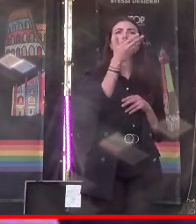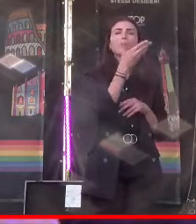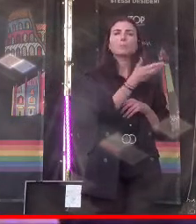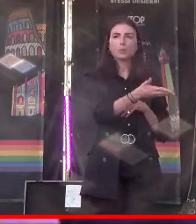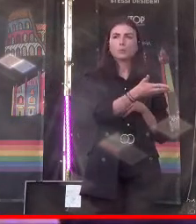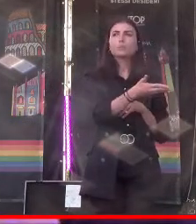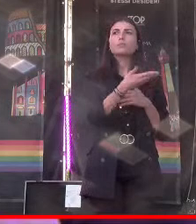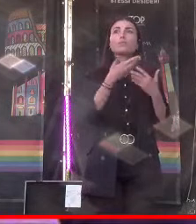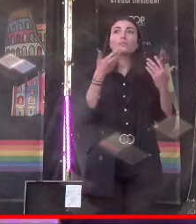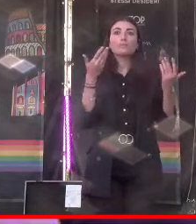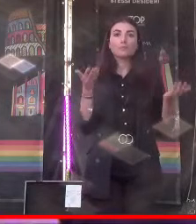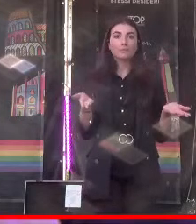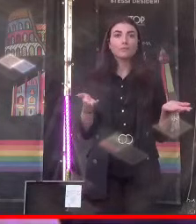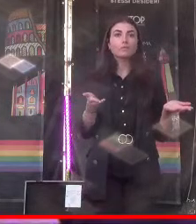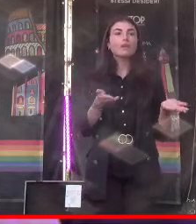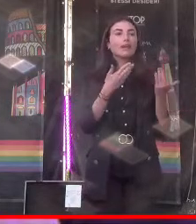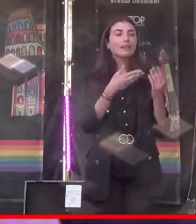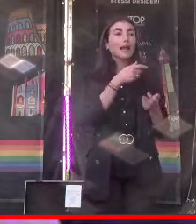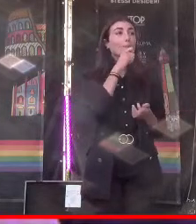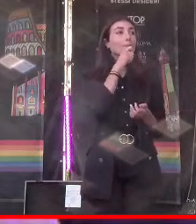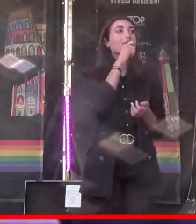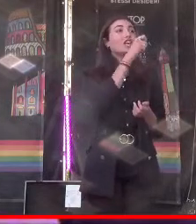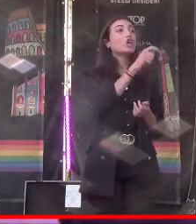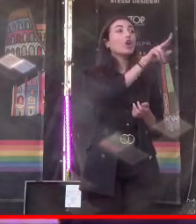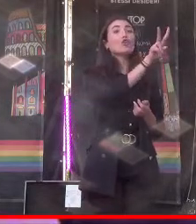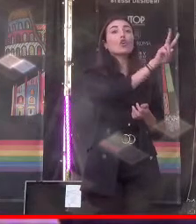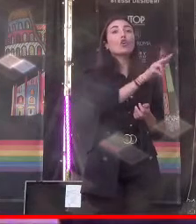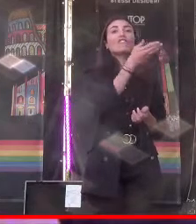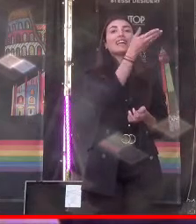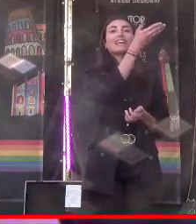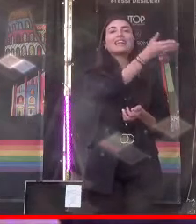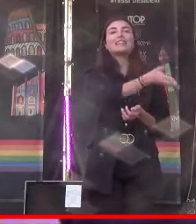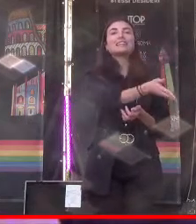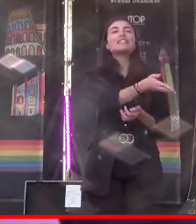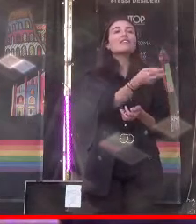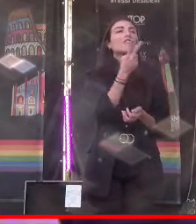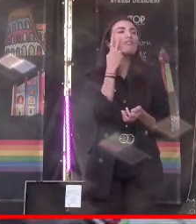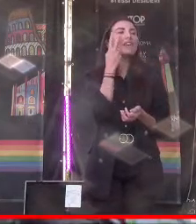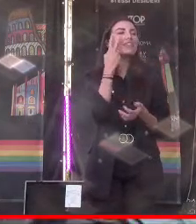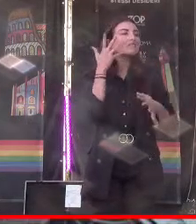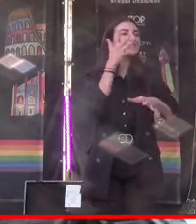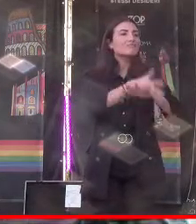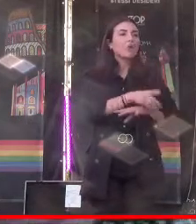E quindi dai, allunga questo microfono a Valentina, che sentiamo che ci introduce.